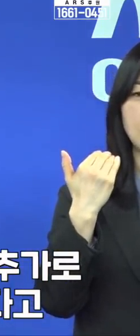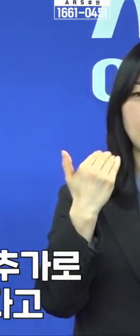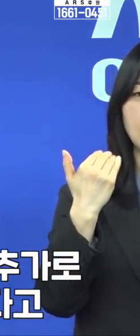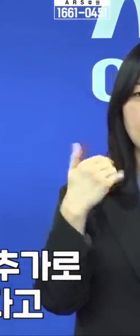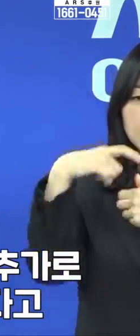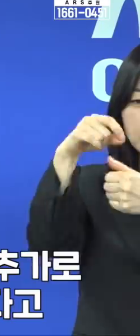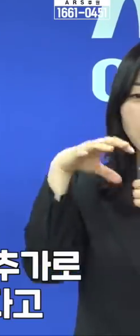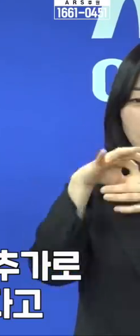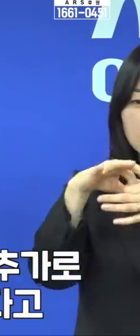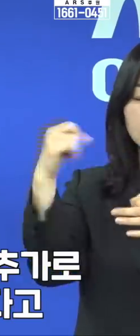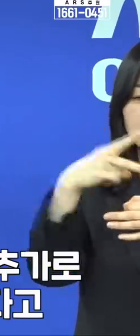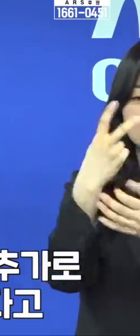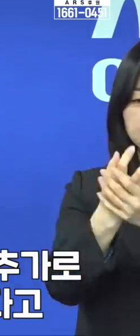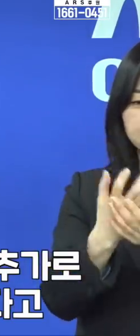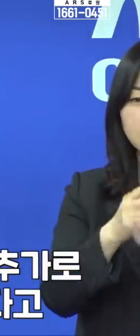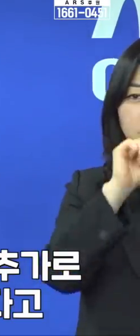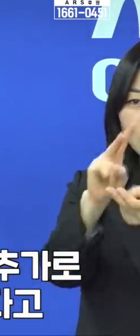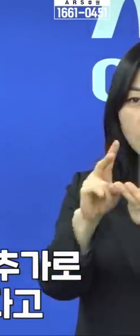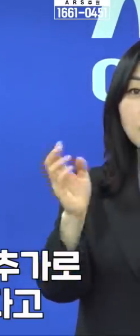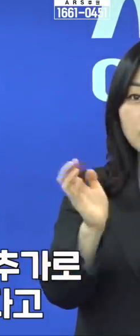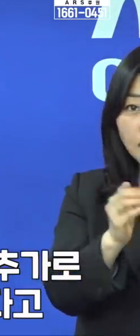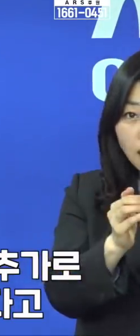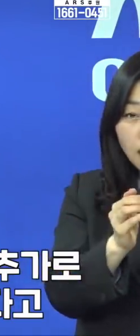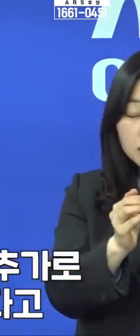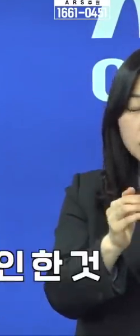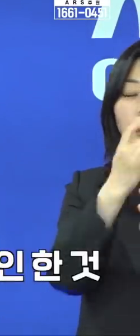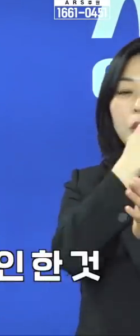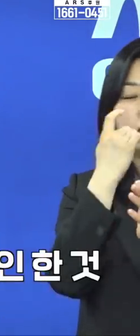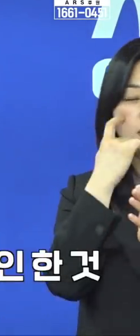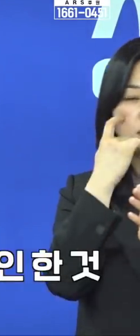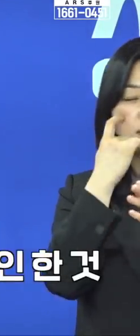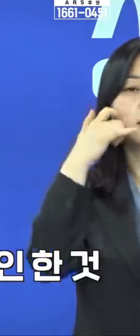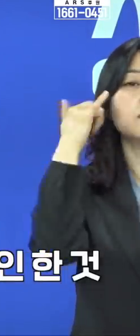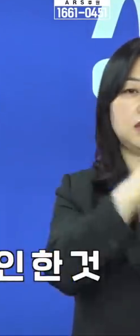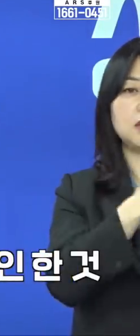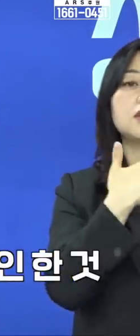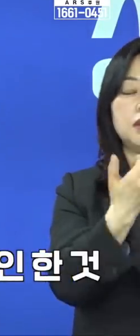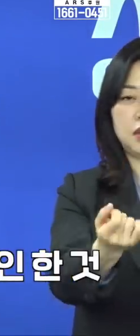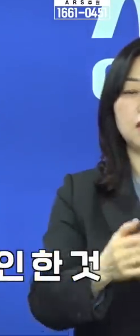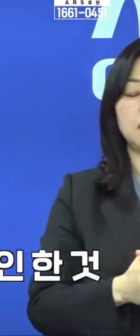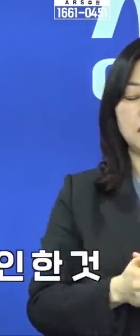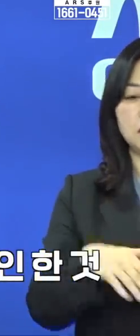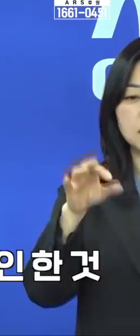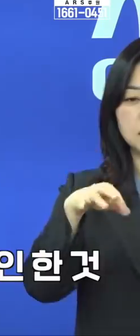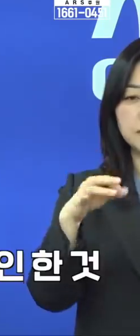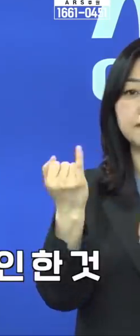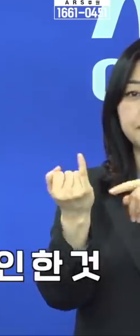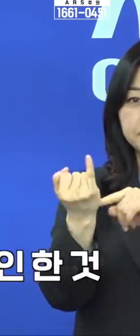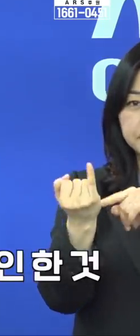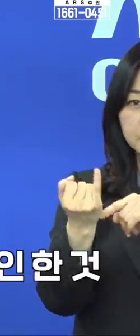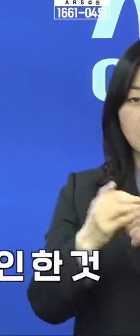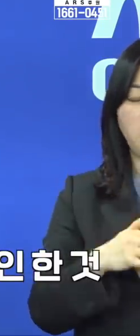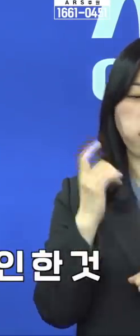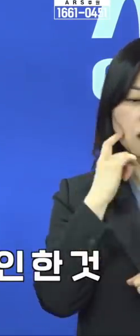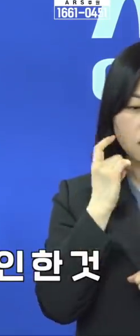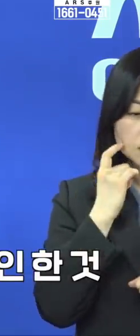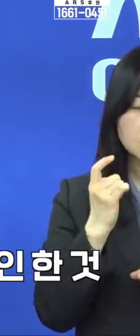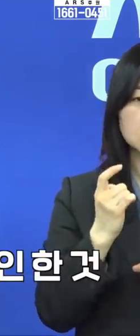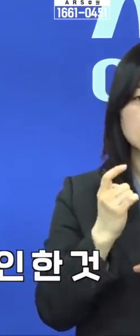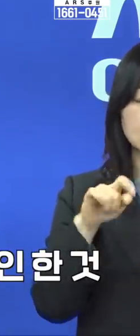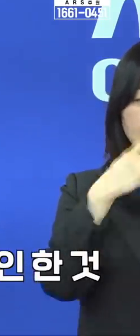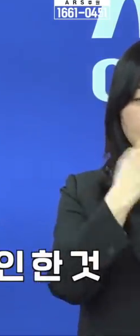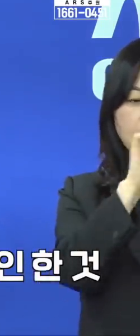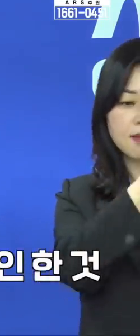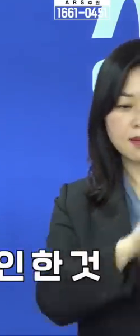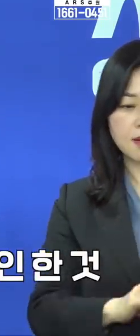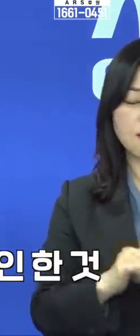과거 동료에게 확인 전화를 했다고 한다. 경찰이 김 씨가 허위 학력과 경력으로 작성한